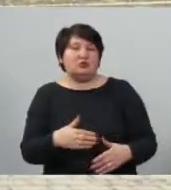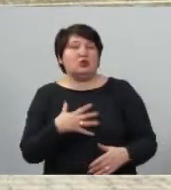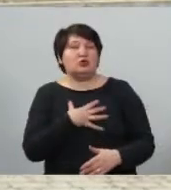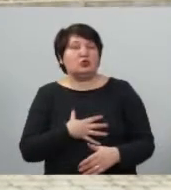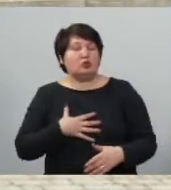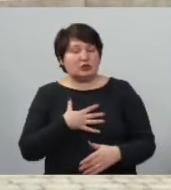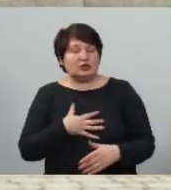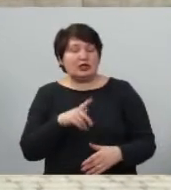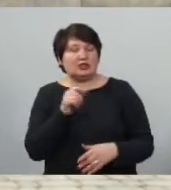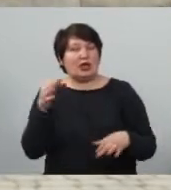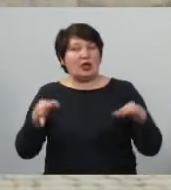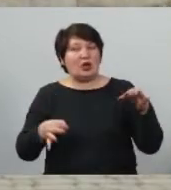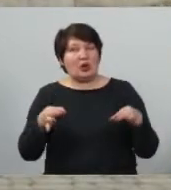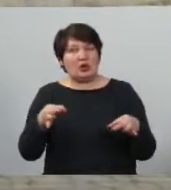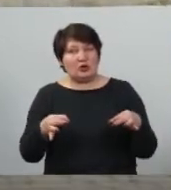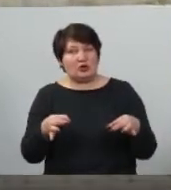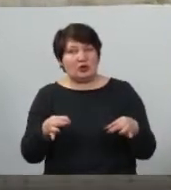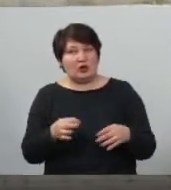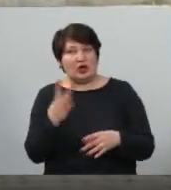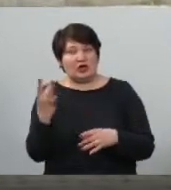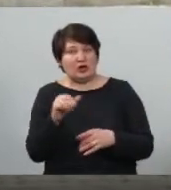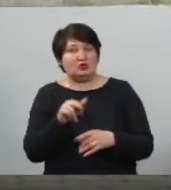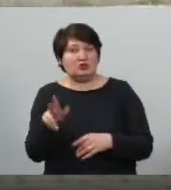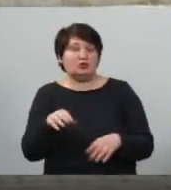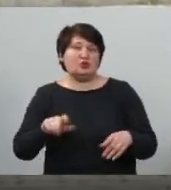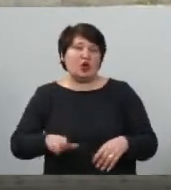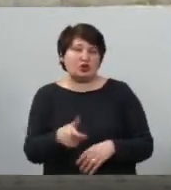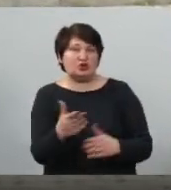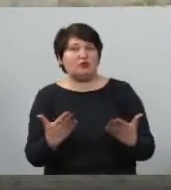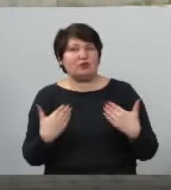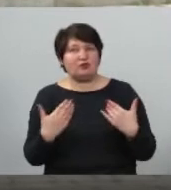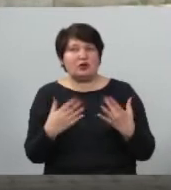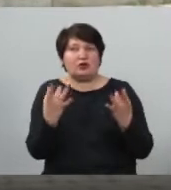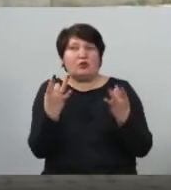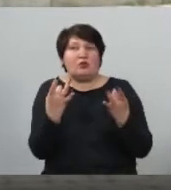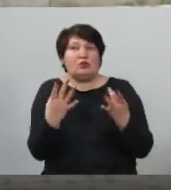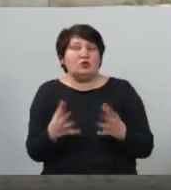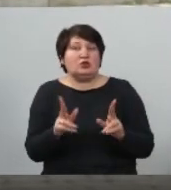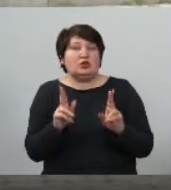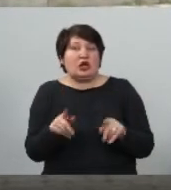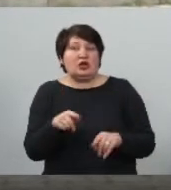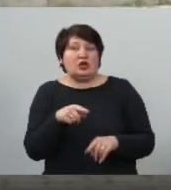Я навіть як йду раз на річку десь відпочивати, то просто знаєте, як є такі, що